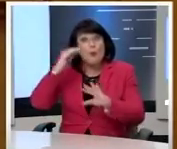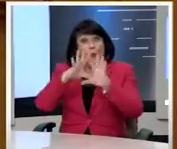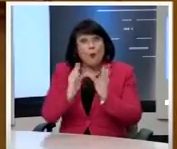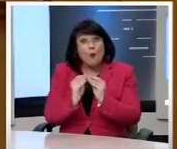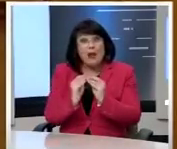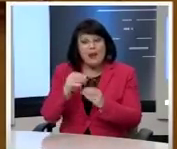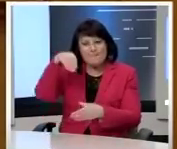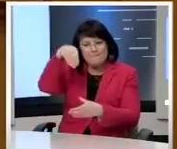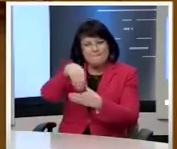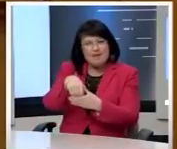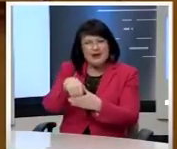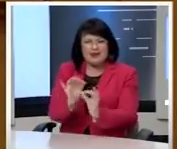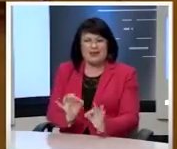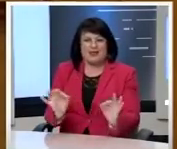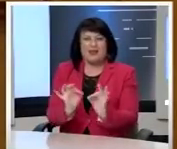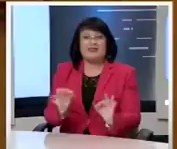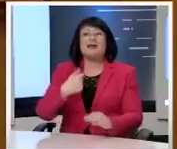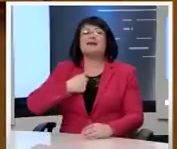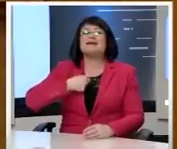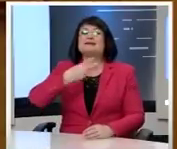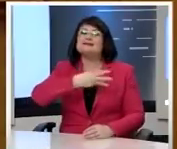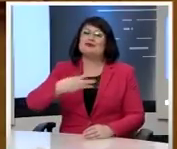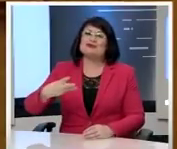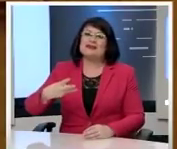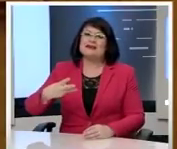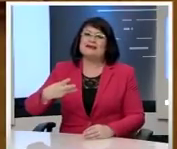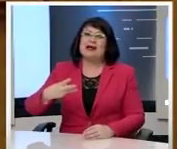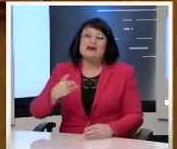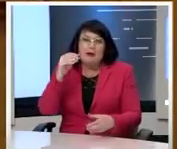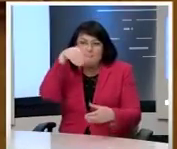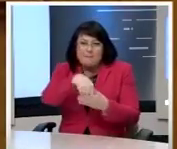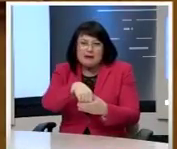την παγίδα που στήσατε στο ΣΥΡΙΖΑ, υποτίθεται, αλλά ήταν παγίδα για τη χώρα?